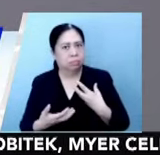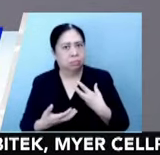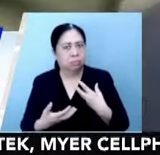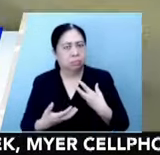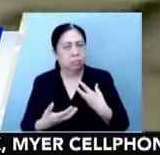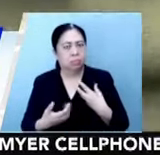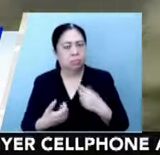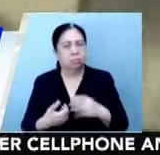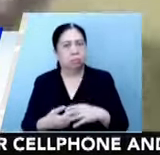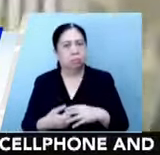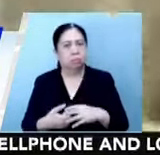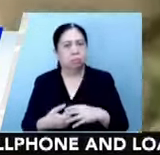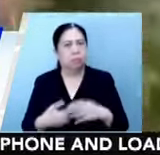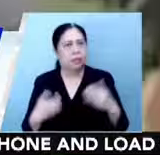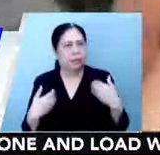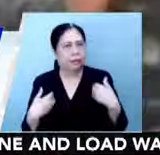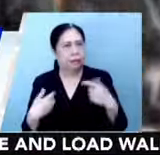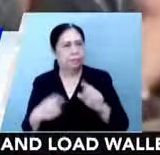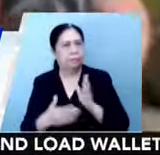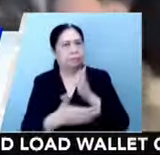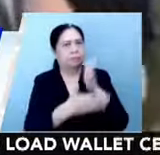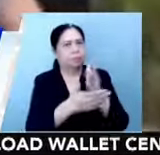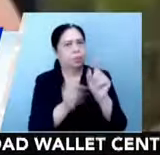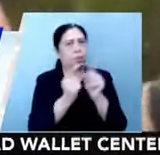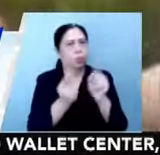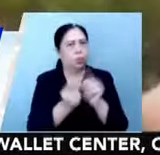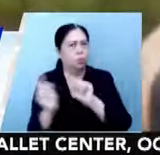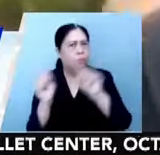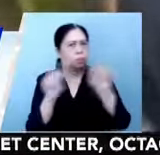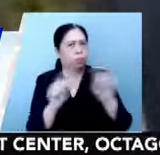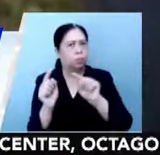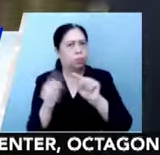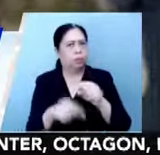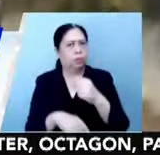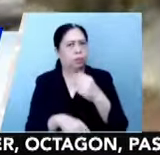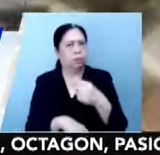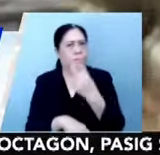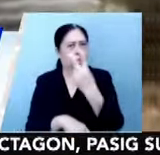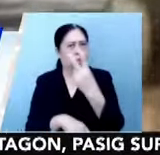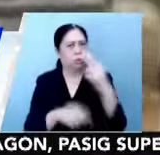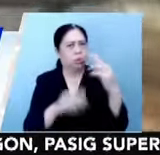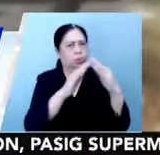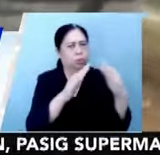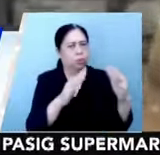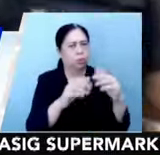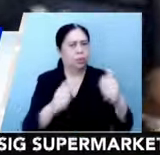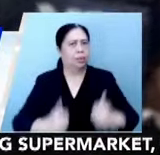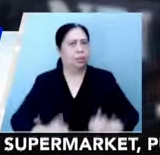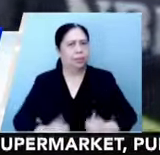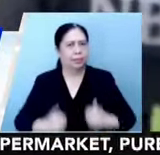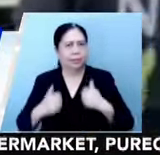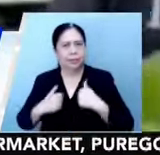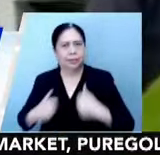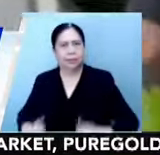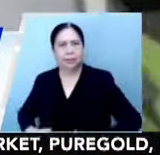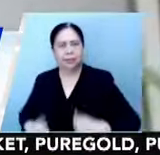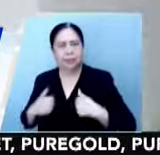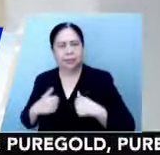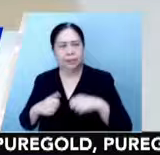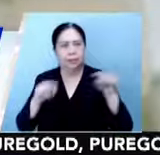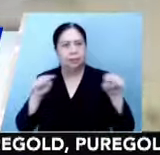may nagpupuntang grupo dito sa dalawang addresses ni